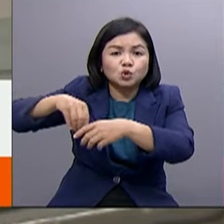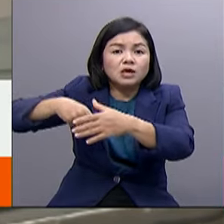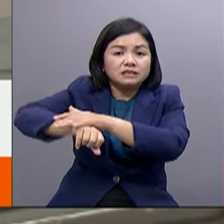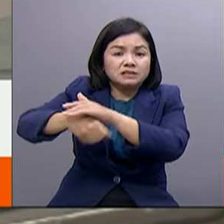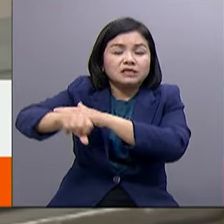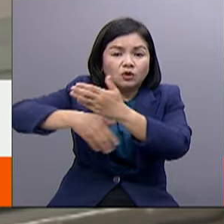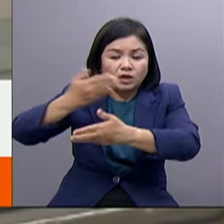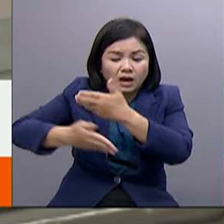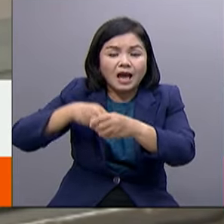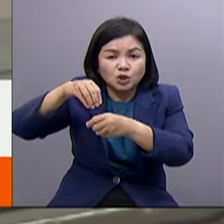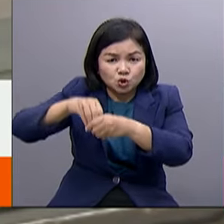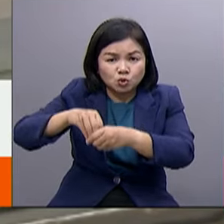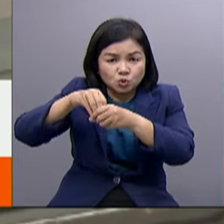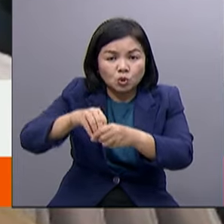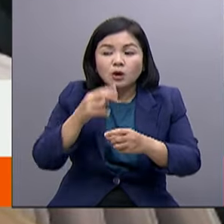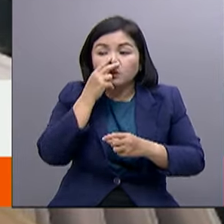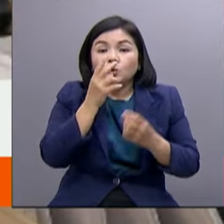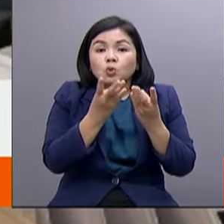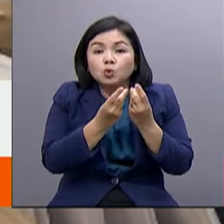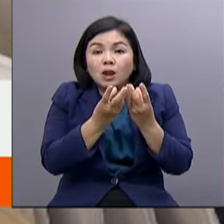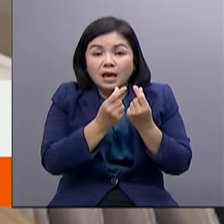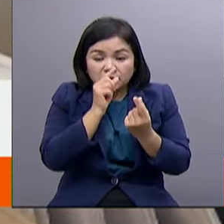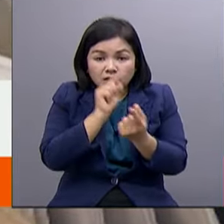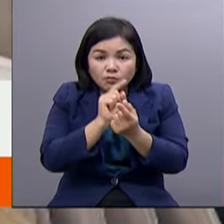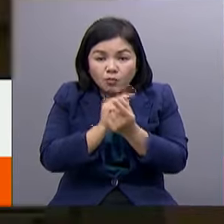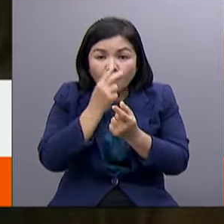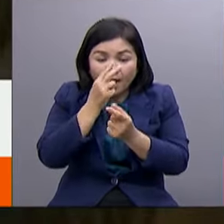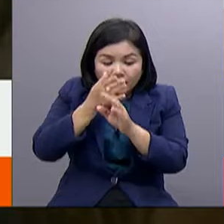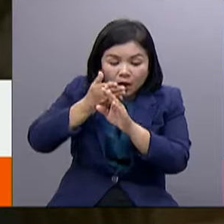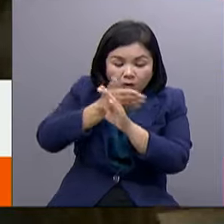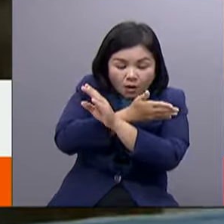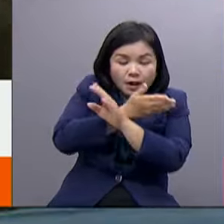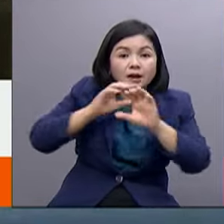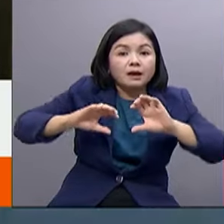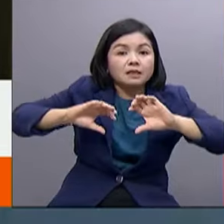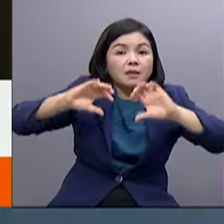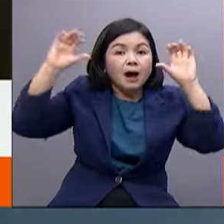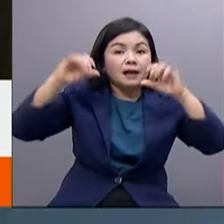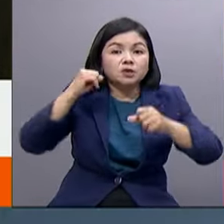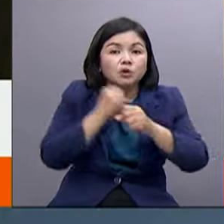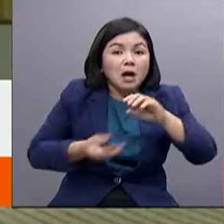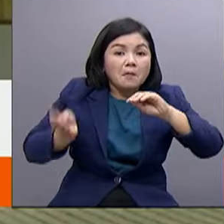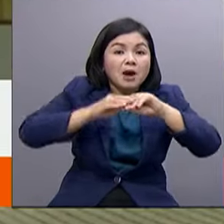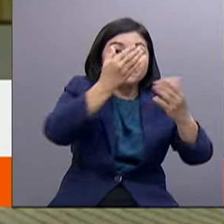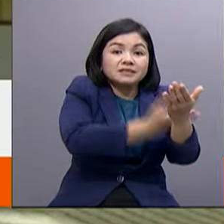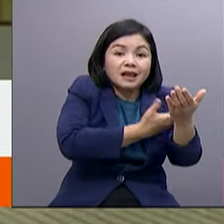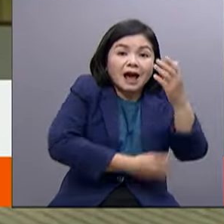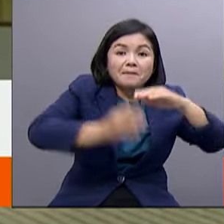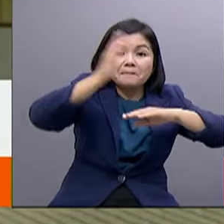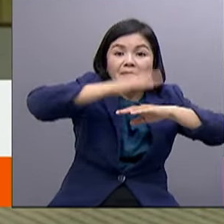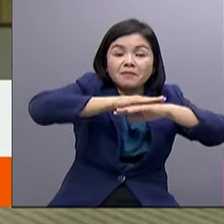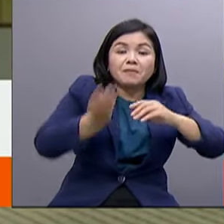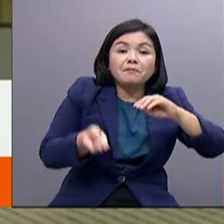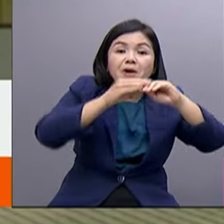ลขที่พบคือในระยะที่ผ่านมาเนี่ยต่อให้รัฐบาลพิมพ์สลากเพิ่มขึ้นมาแค่ไหนหวยใต้ดินก็โต